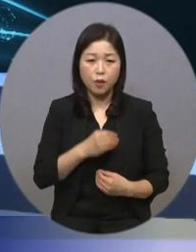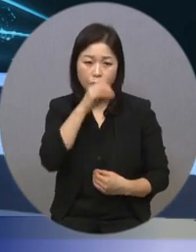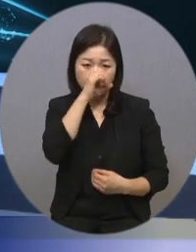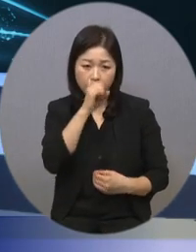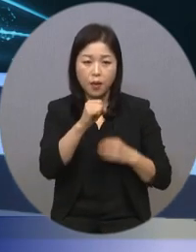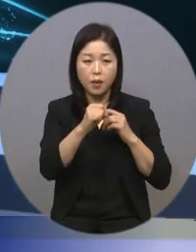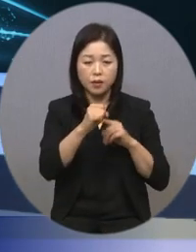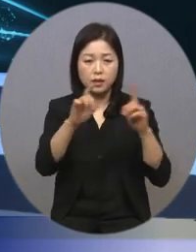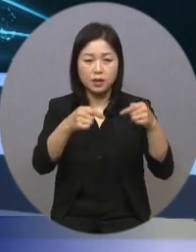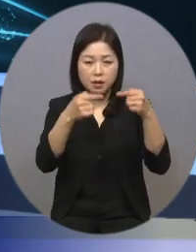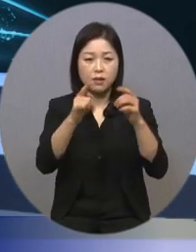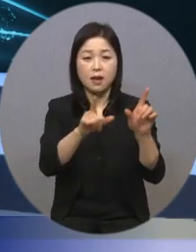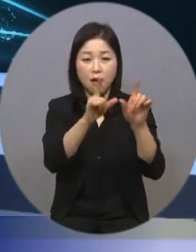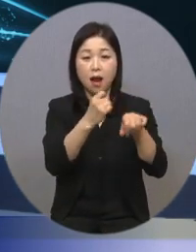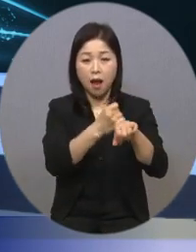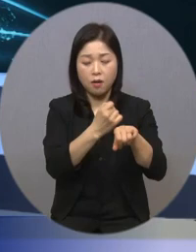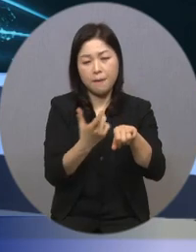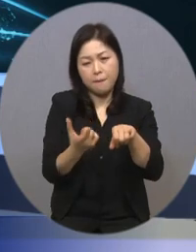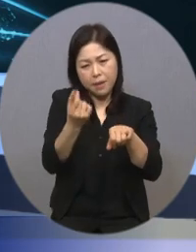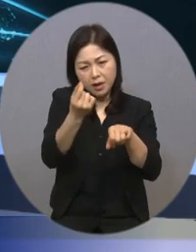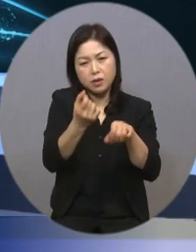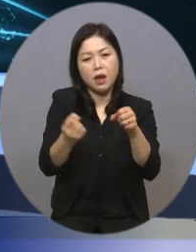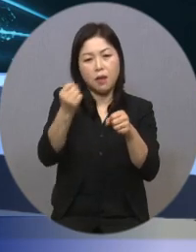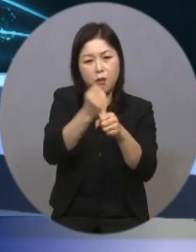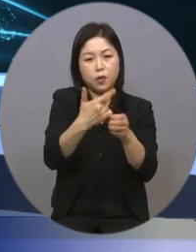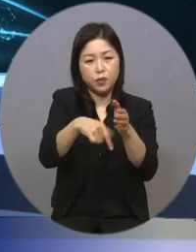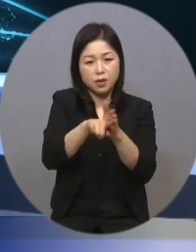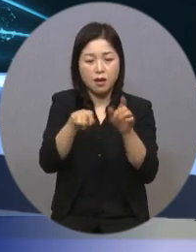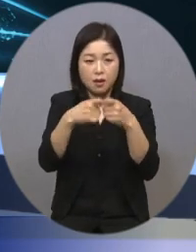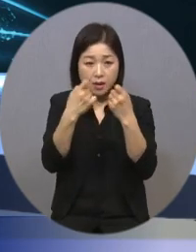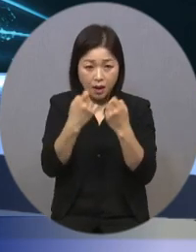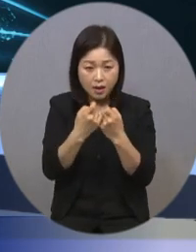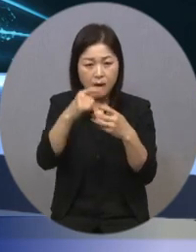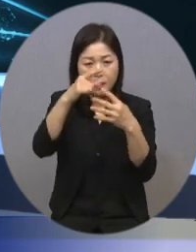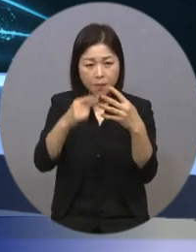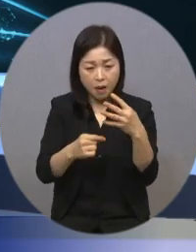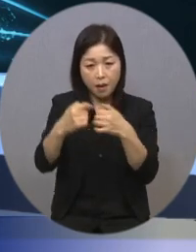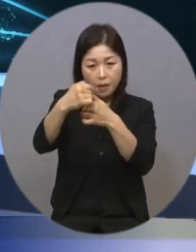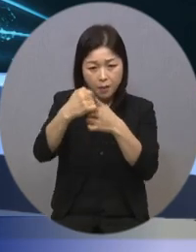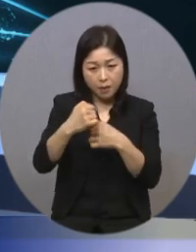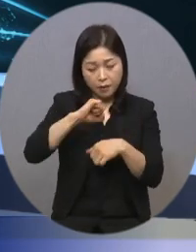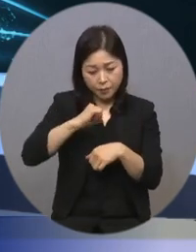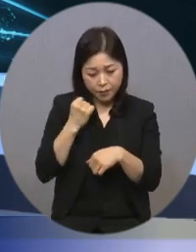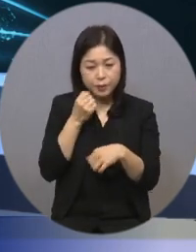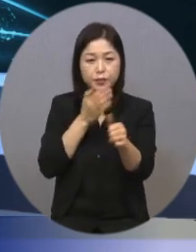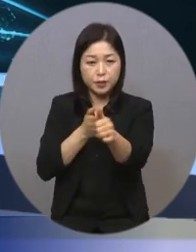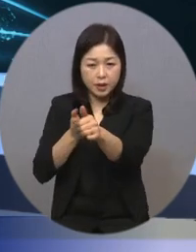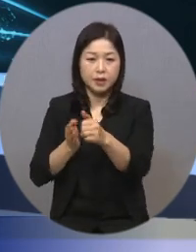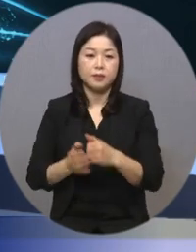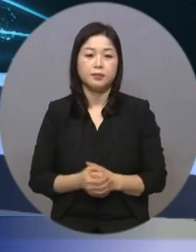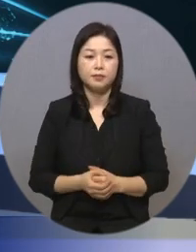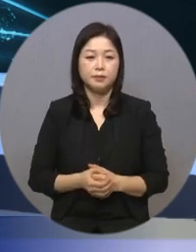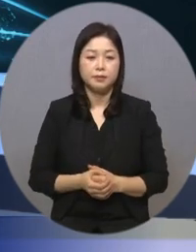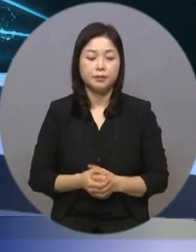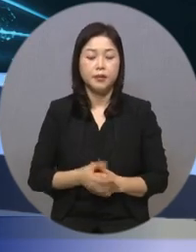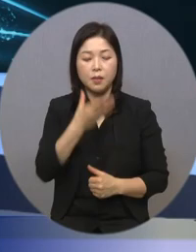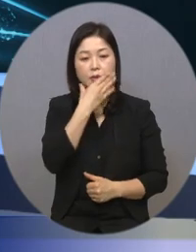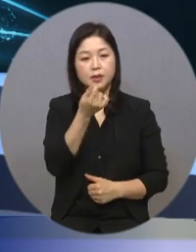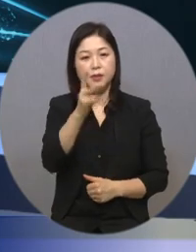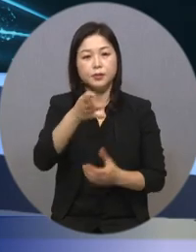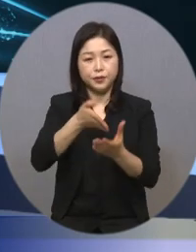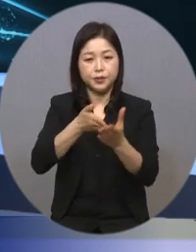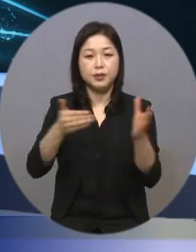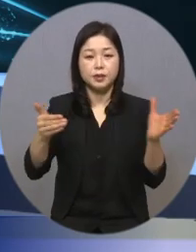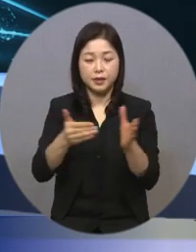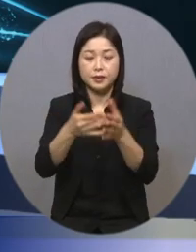연휴 보내시고 빠른 일상 회복을 위해 개인방 역수 칡은 철저히 지켜 주시기 바랍니다 이상 복지 tv 뉴스를